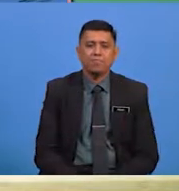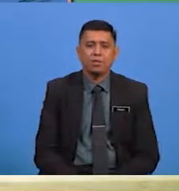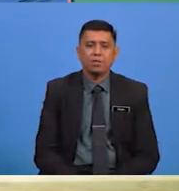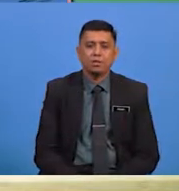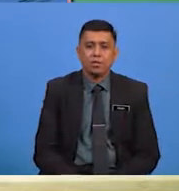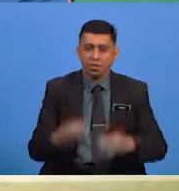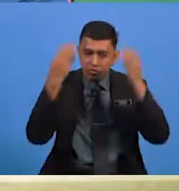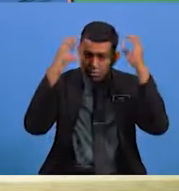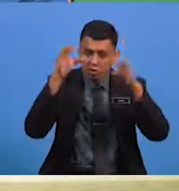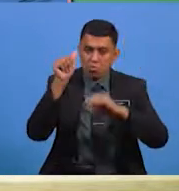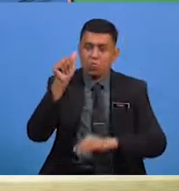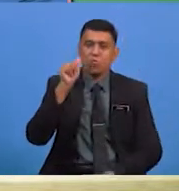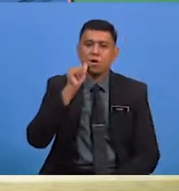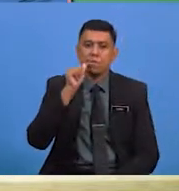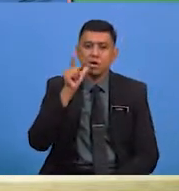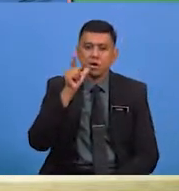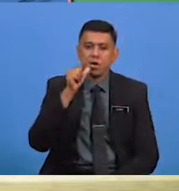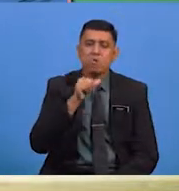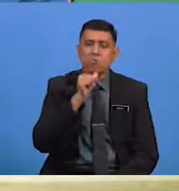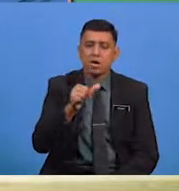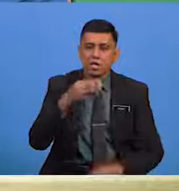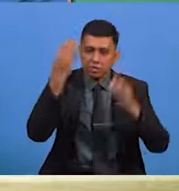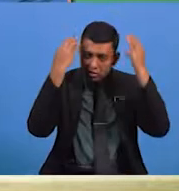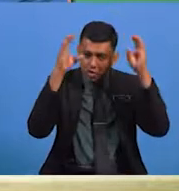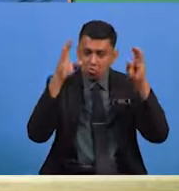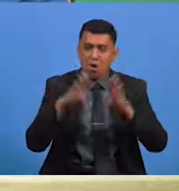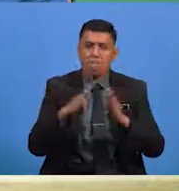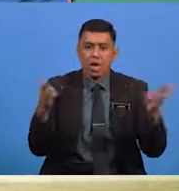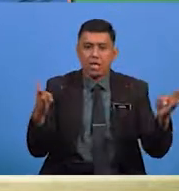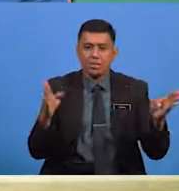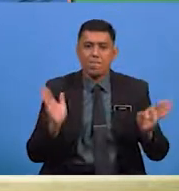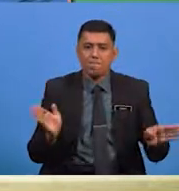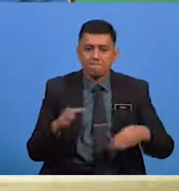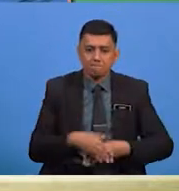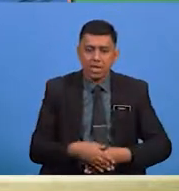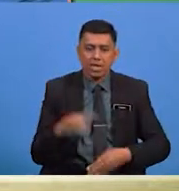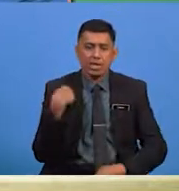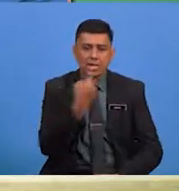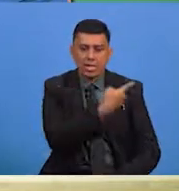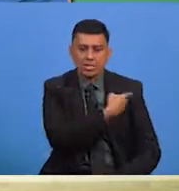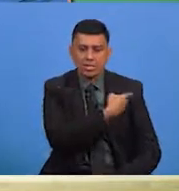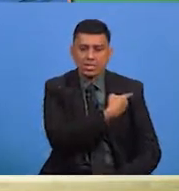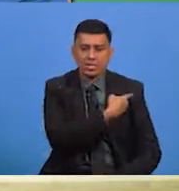Cikgu Amalina bukan cikgu bahasa Melayu. Kelas kami.